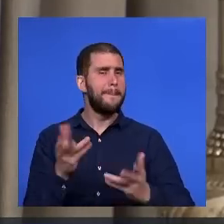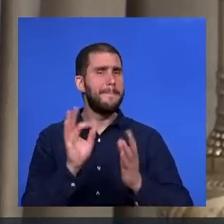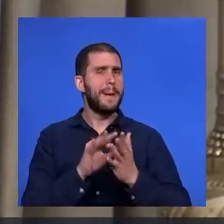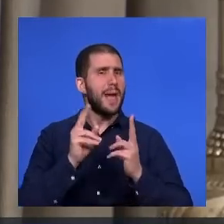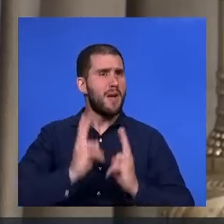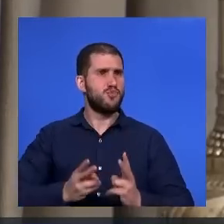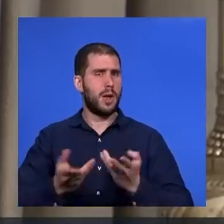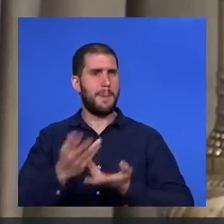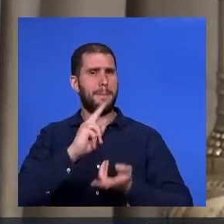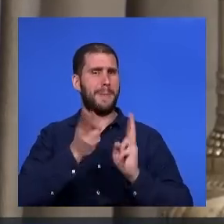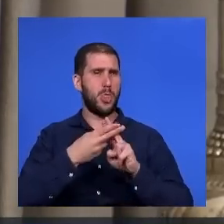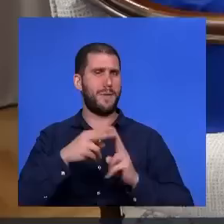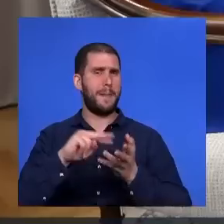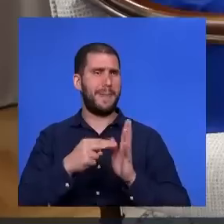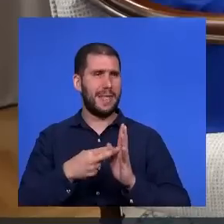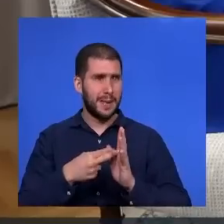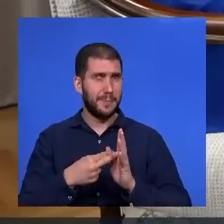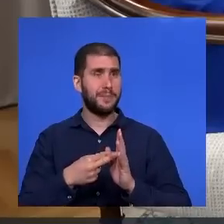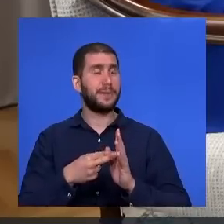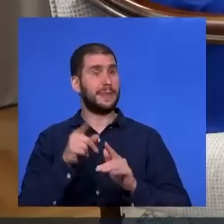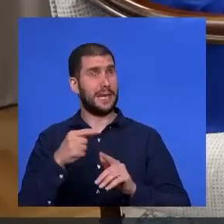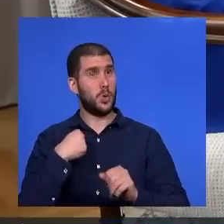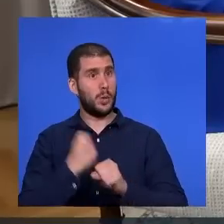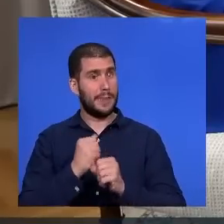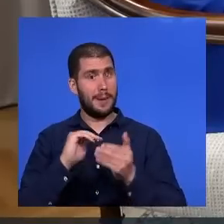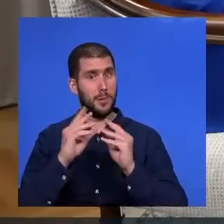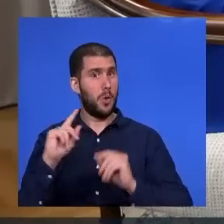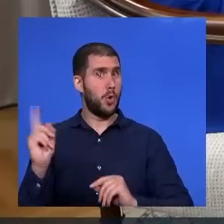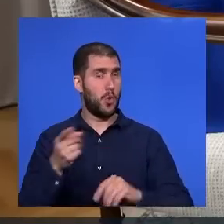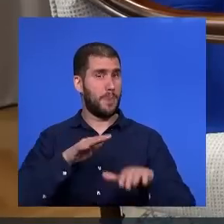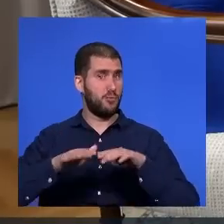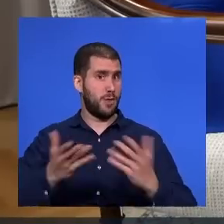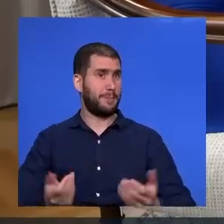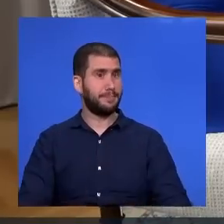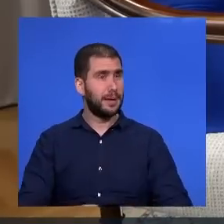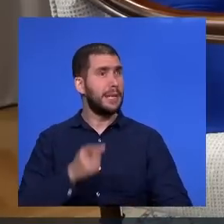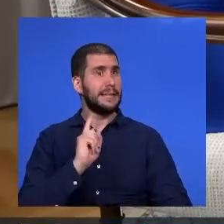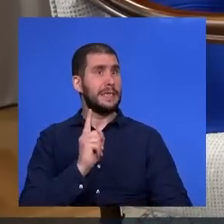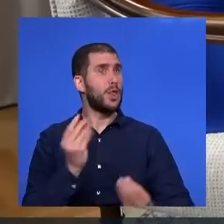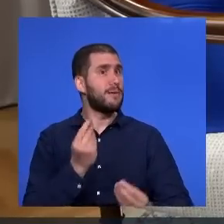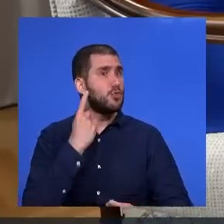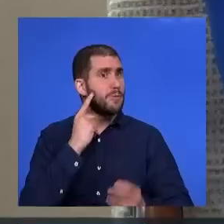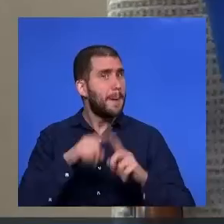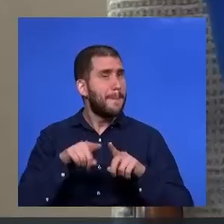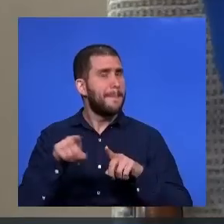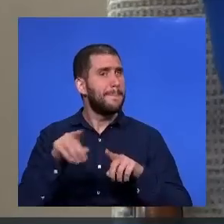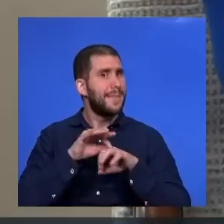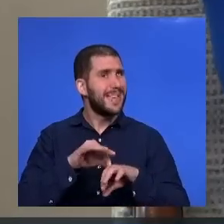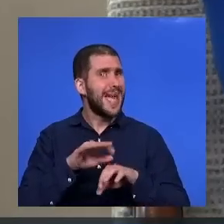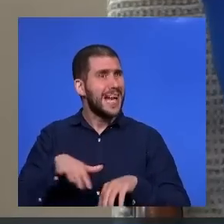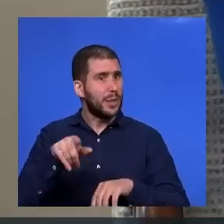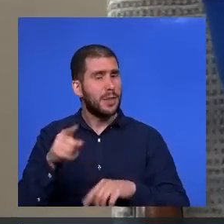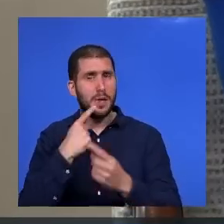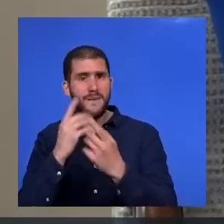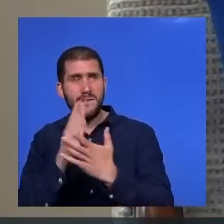בגזירה הבינלאומית והמדינית. זה אני עושה בתיאום עם כל ממשלה. אבל זה לא דברים שאתה שומע ממנהיגי האזור, כשאתה משוחח איתם,